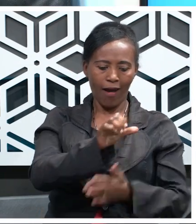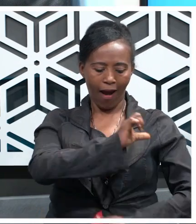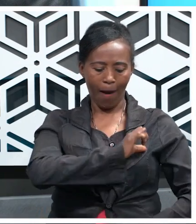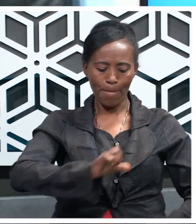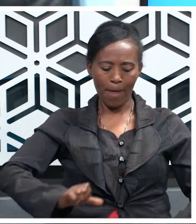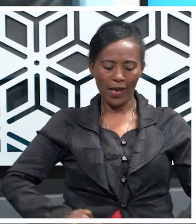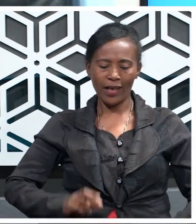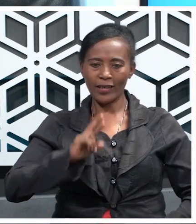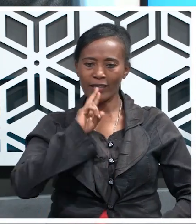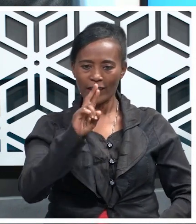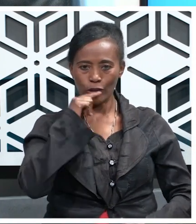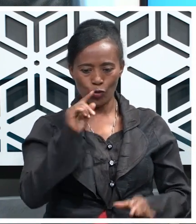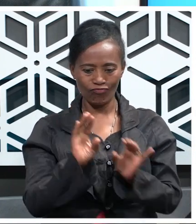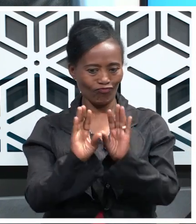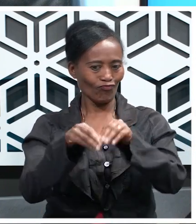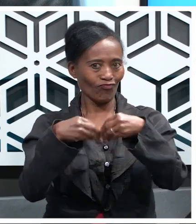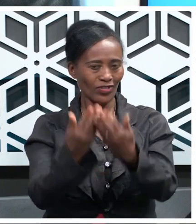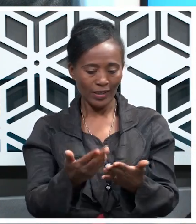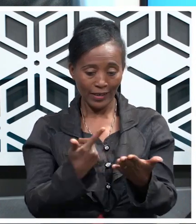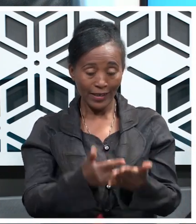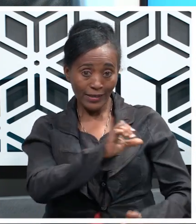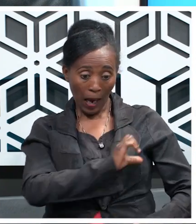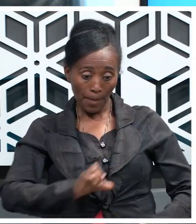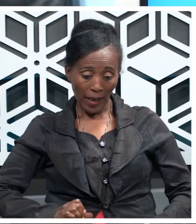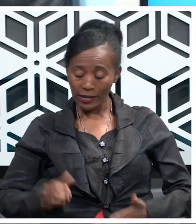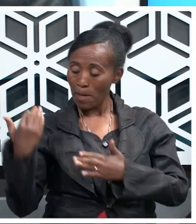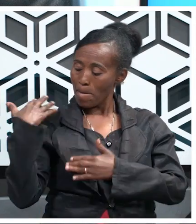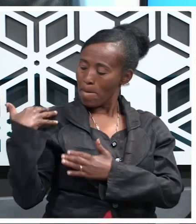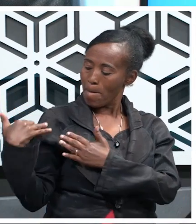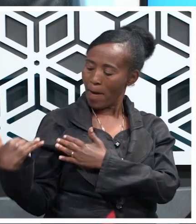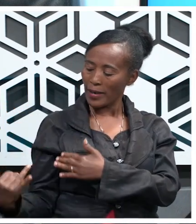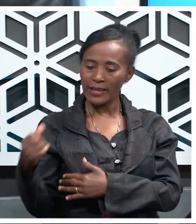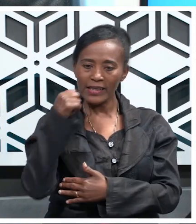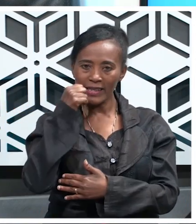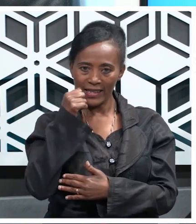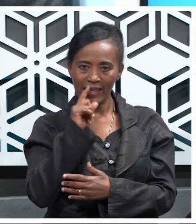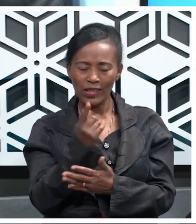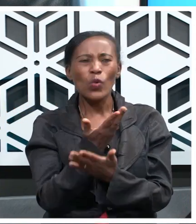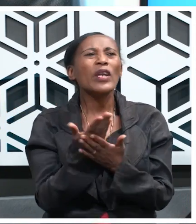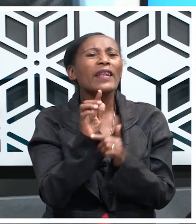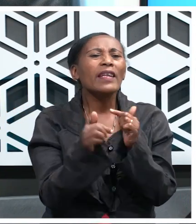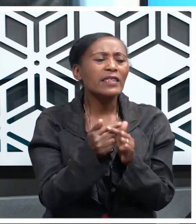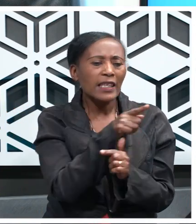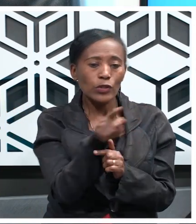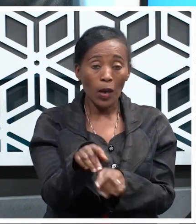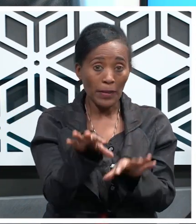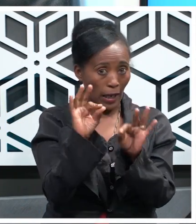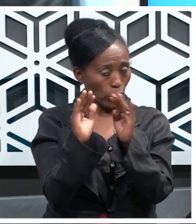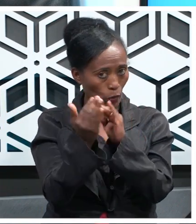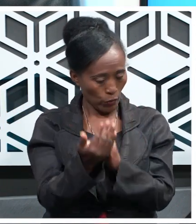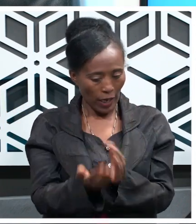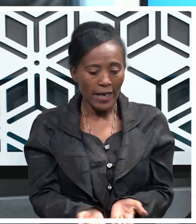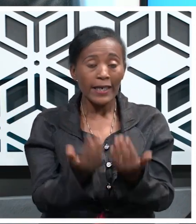ሴንተር አምባሳደር ነሽ ሲል ሰጥቷታል። ይህ የአምባሳደርነት ማዕረግ ኬት ወዴት ይወስዳት ይሆን?